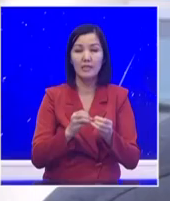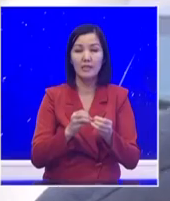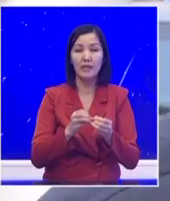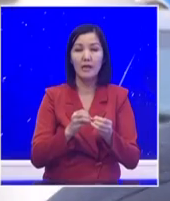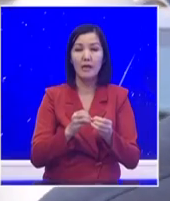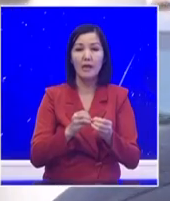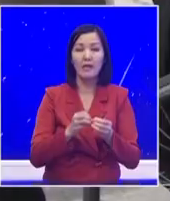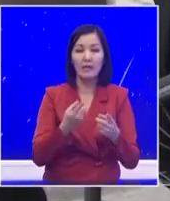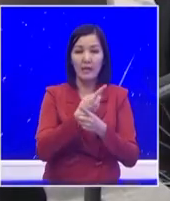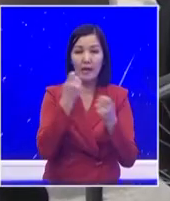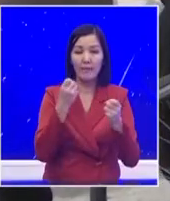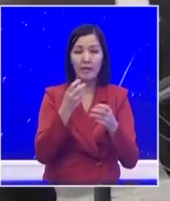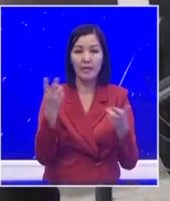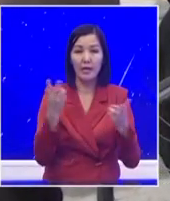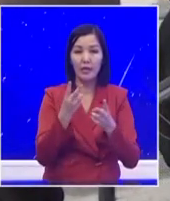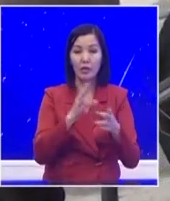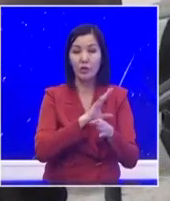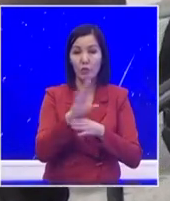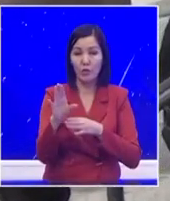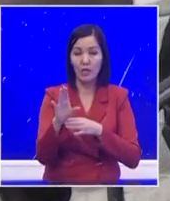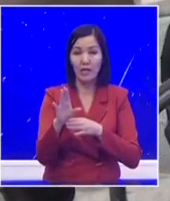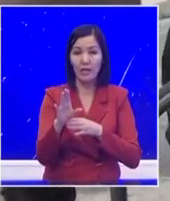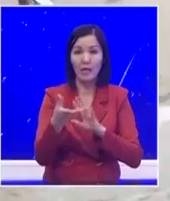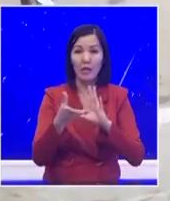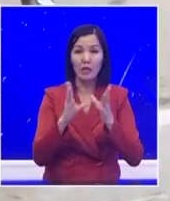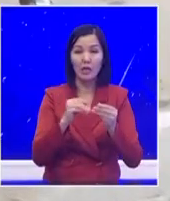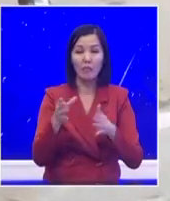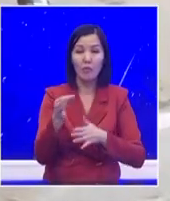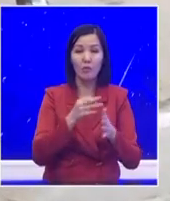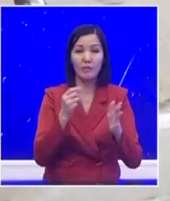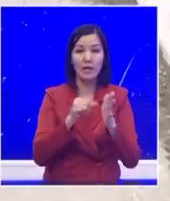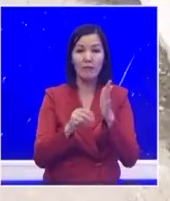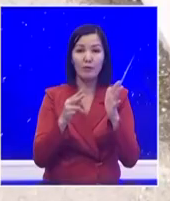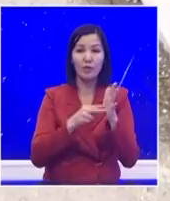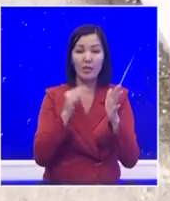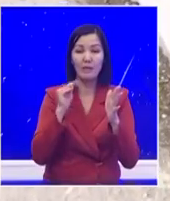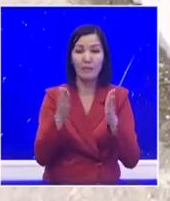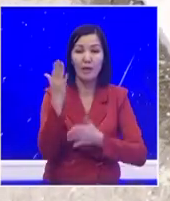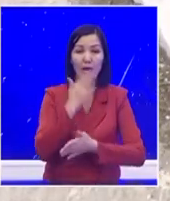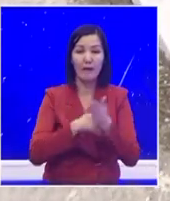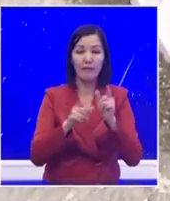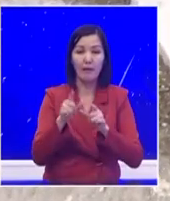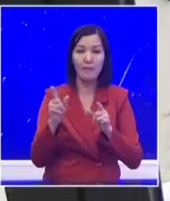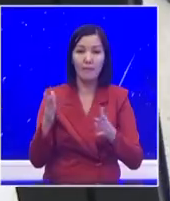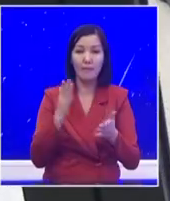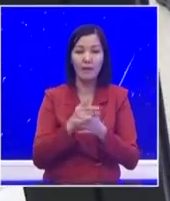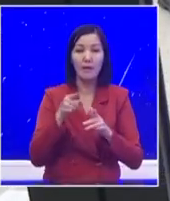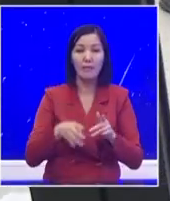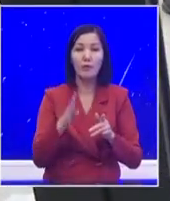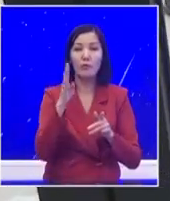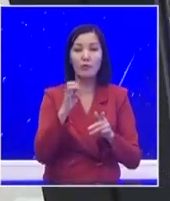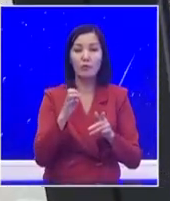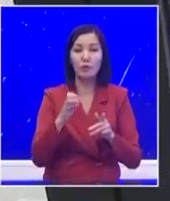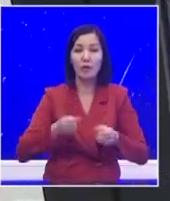олар ақпаратты тиісті орындарға жолдайды. Жалпы облыста 67 мың мүмкіндігі шектеулі жан бар. Оның 1400-ден